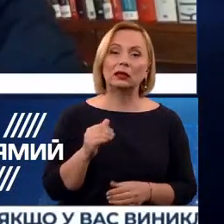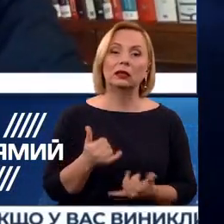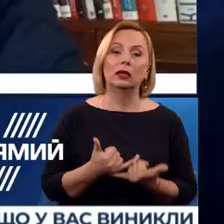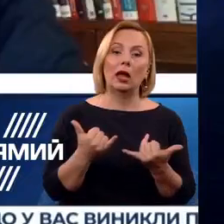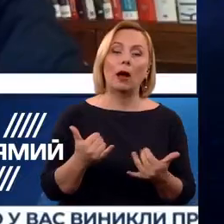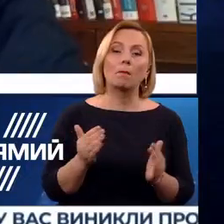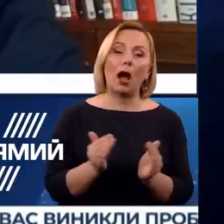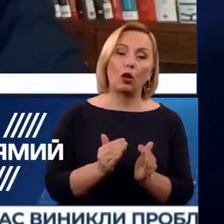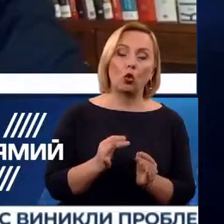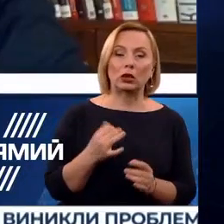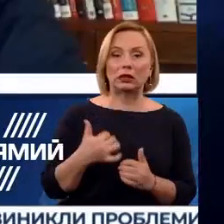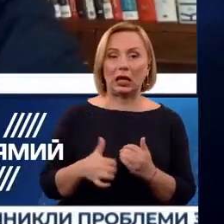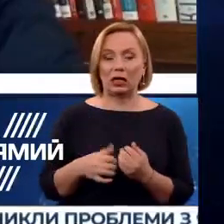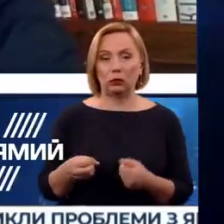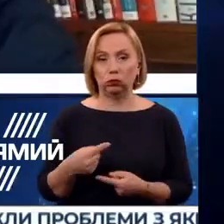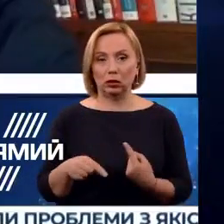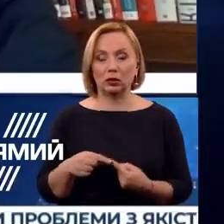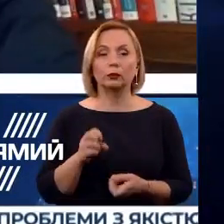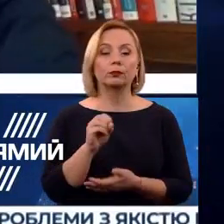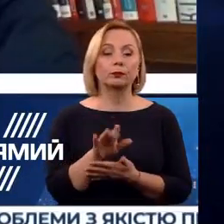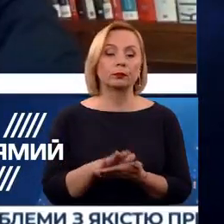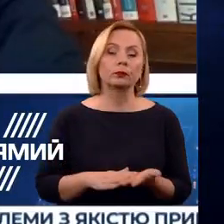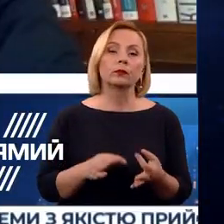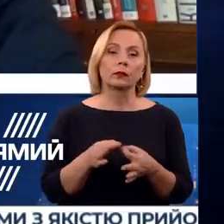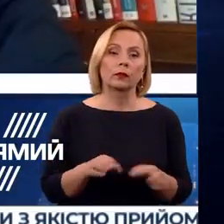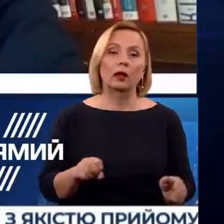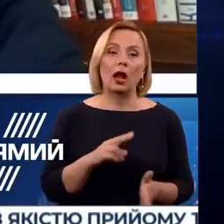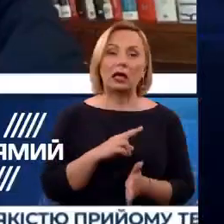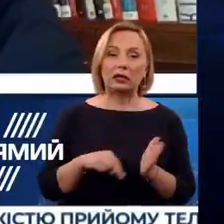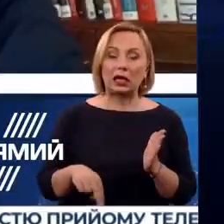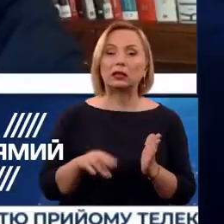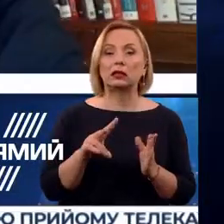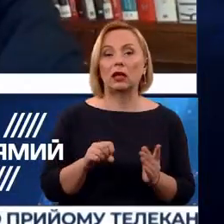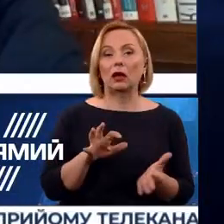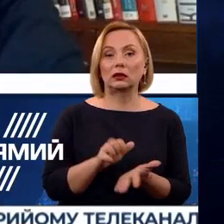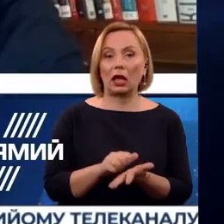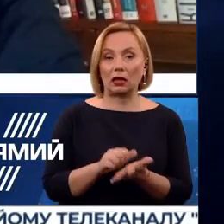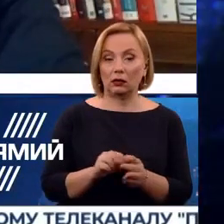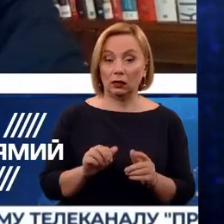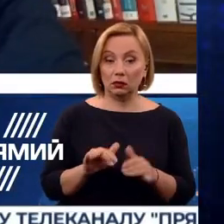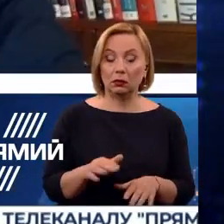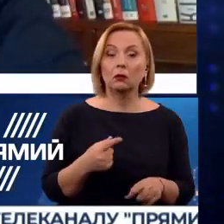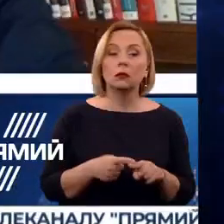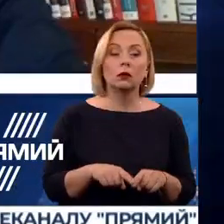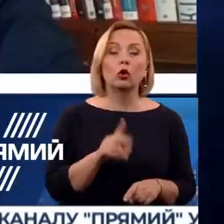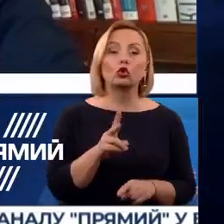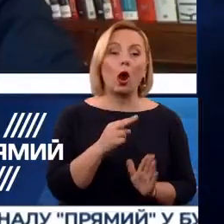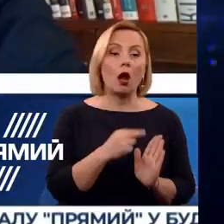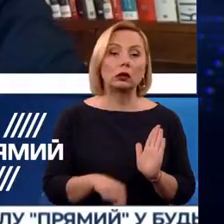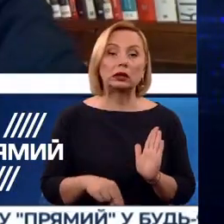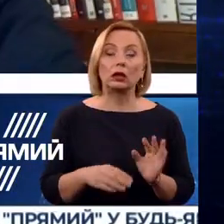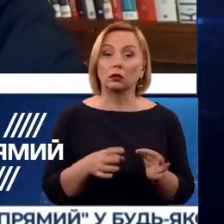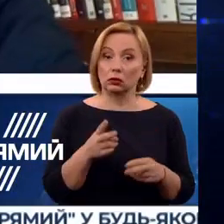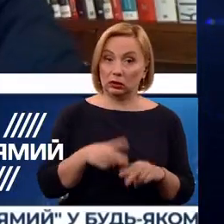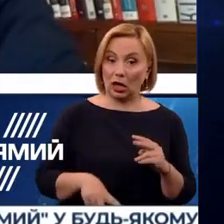бізнесу. Наприклад, автоматичне продовження ліцензій на заняття діяльністю. Тому що ті підприємства, які, наприклад, ліцензія в яких